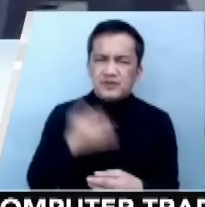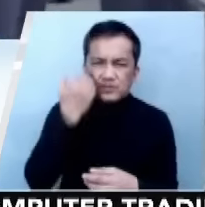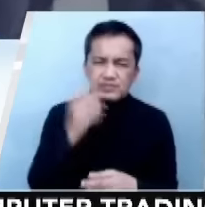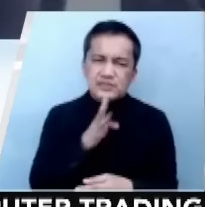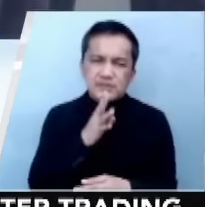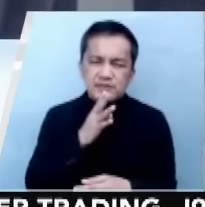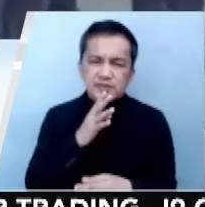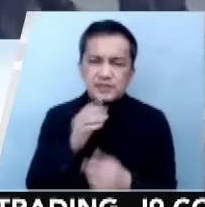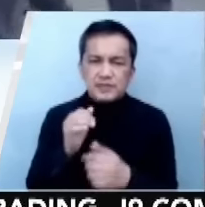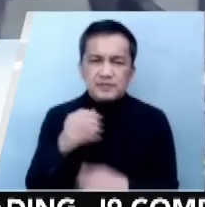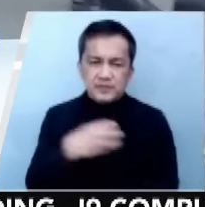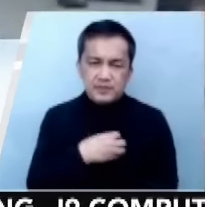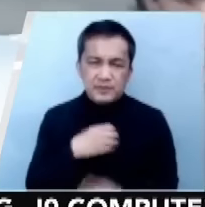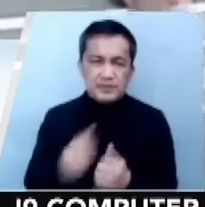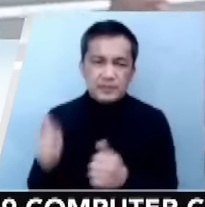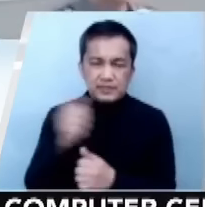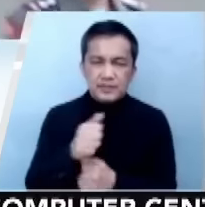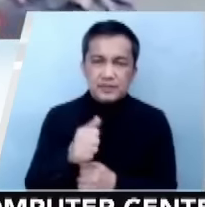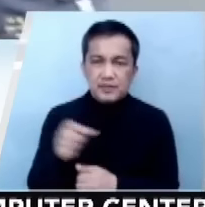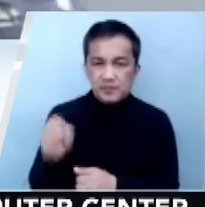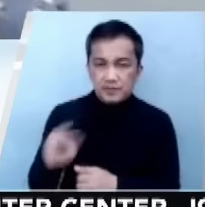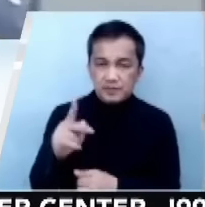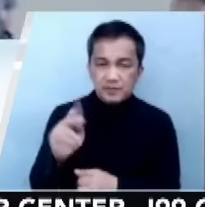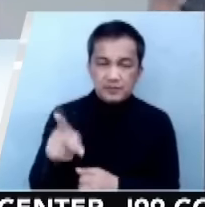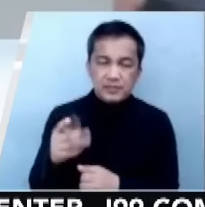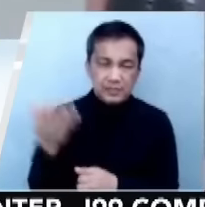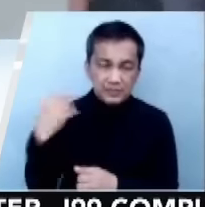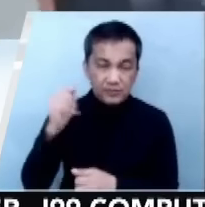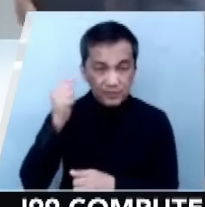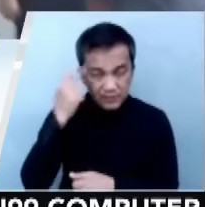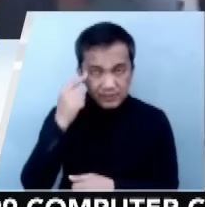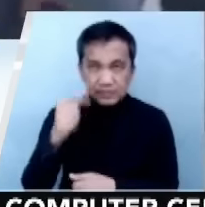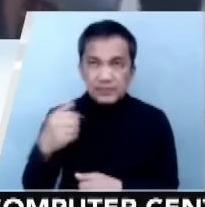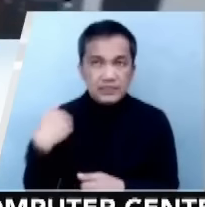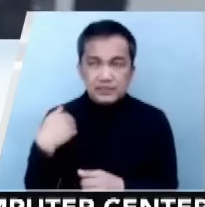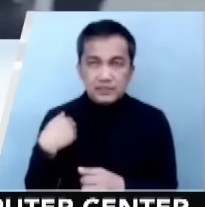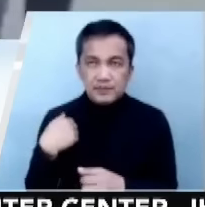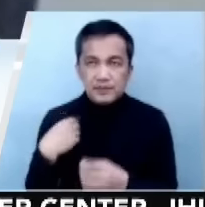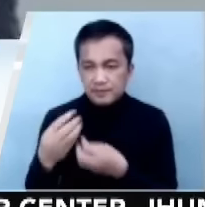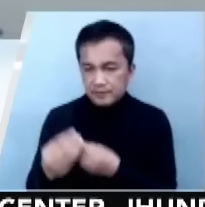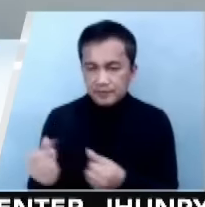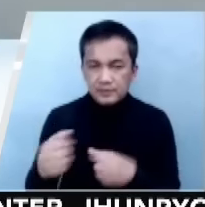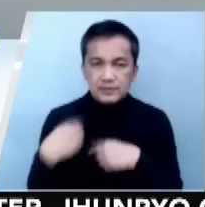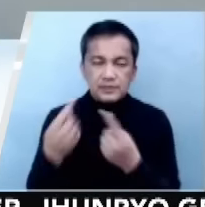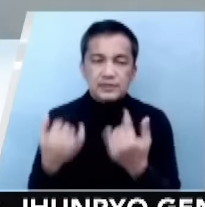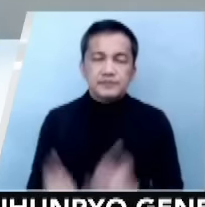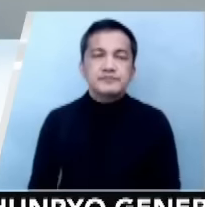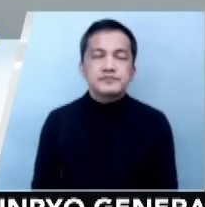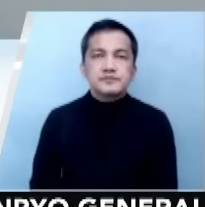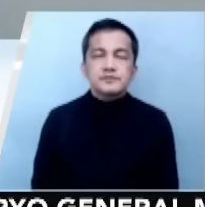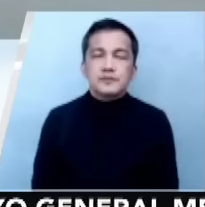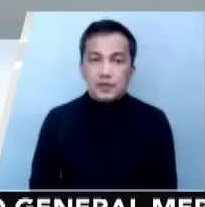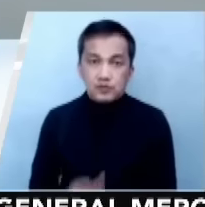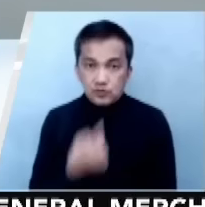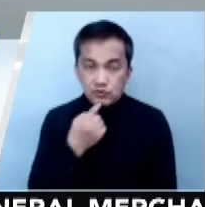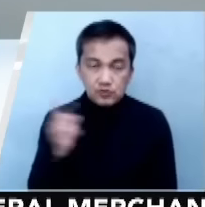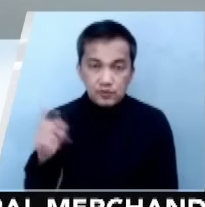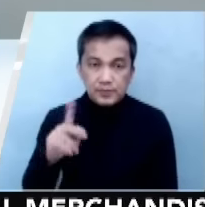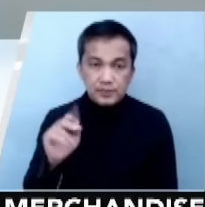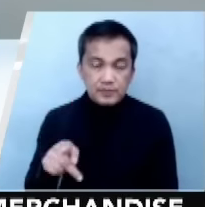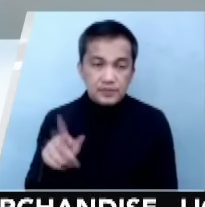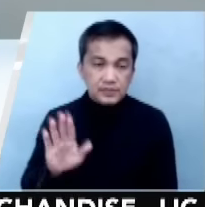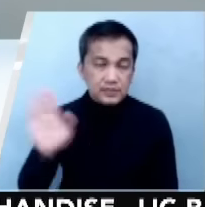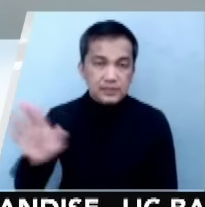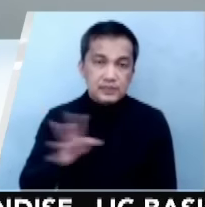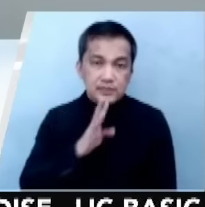kautusan pa raw kasi sa PNP mula sa nakaraang administrasyon na hindi pa pinapawalang visa hanggang ngayon. At kung seryoso daw talaga ang PNP sa kanilang pahayag,